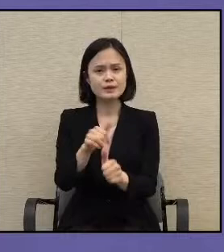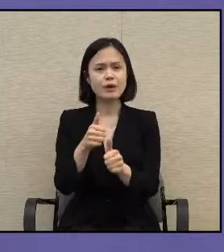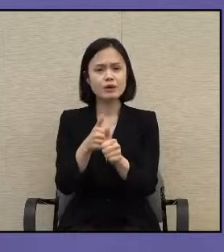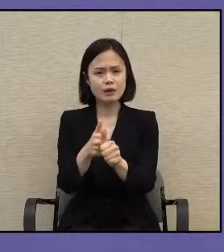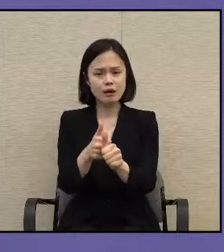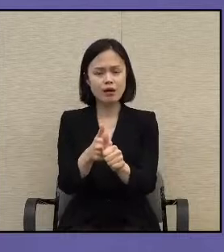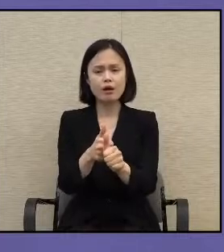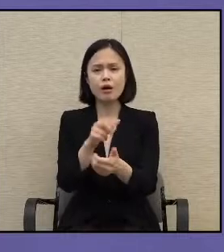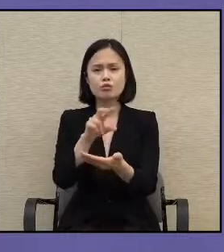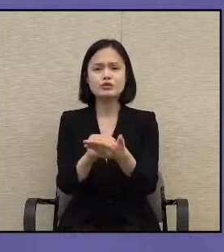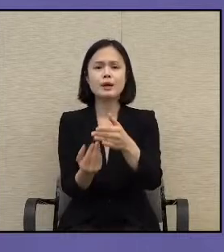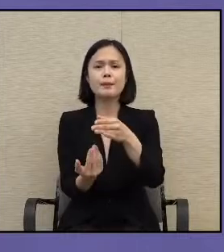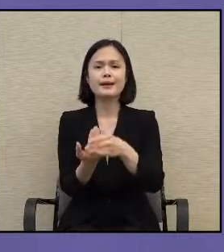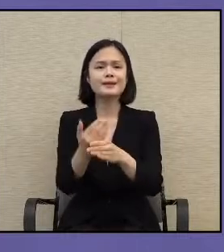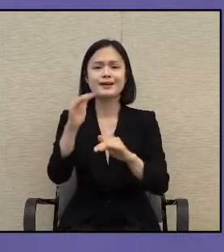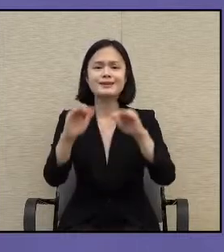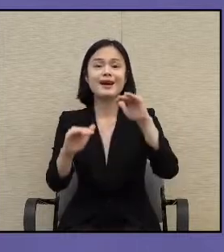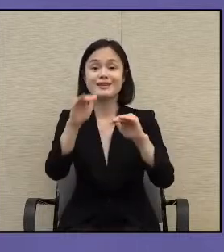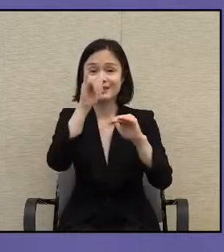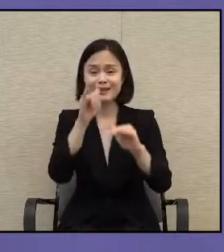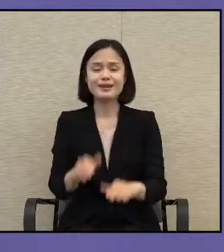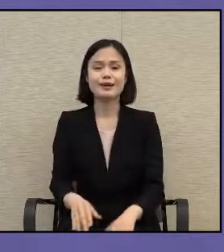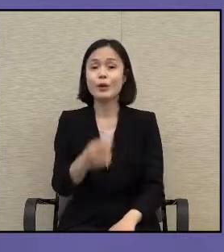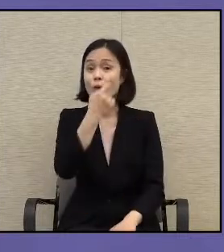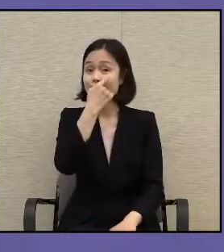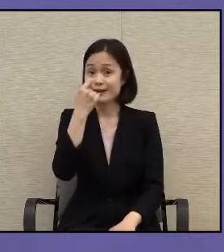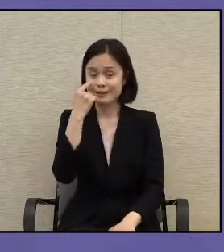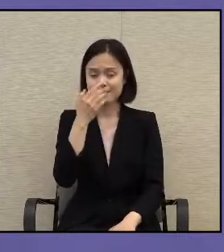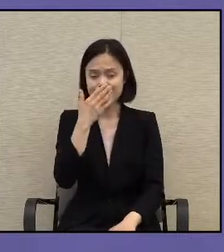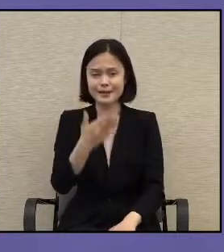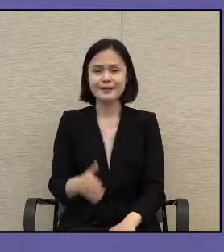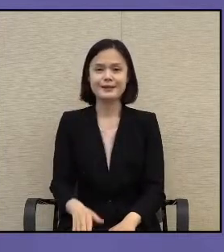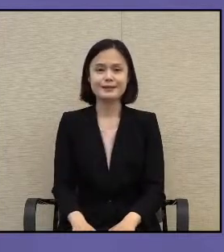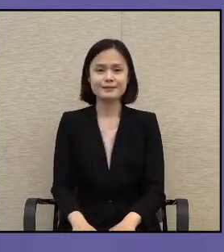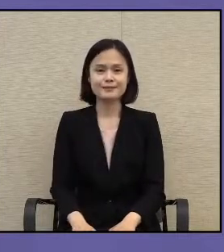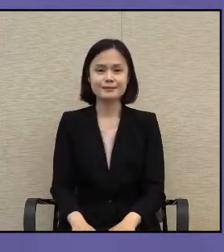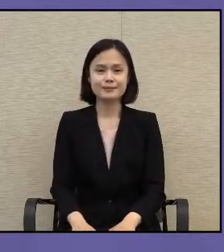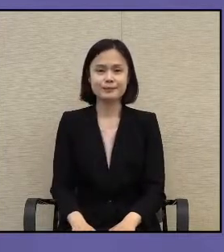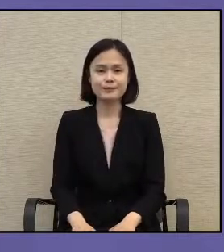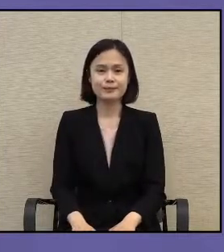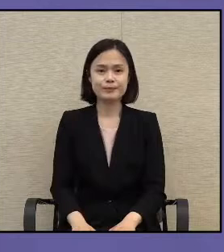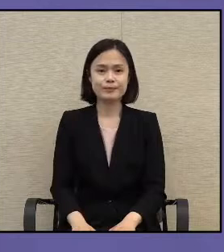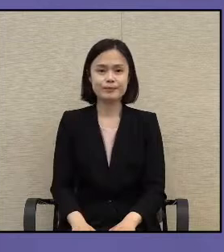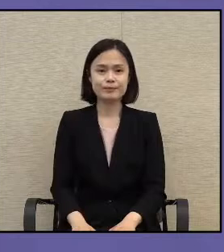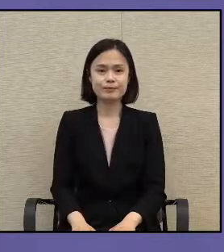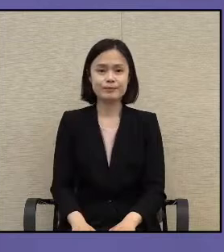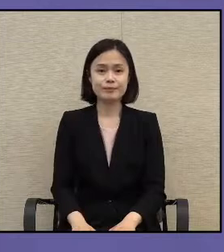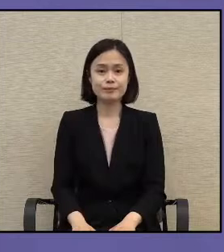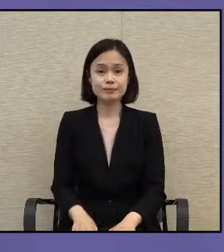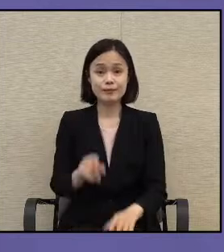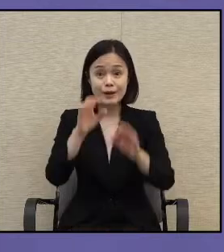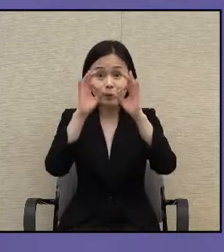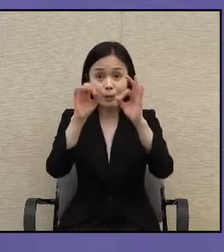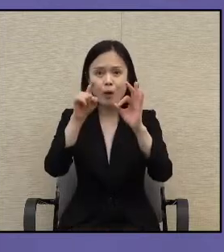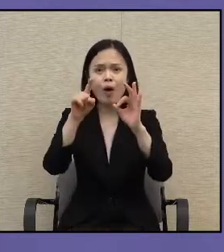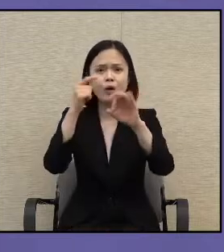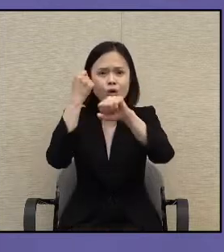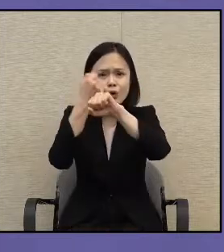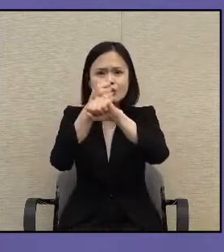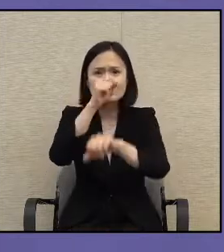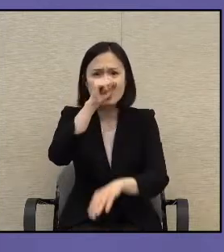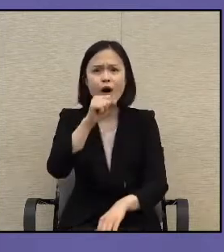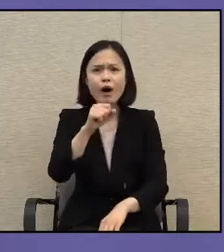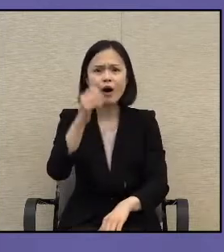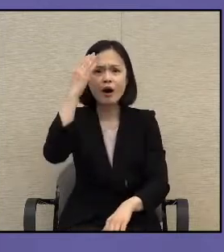것들을 이제 확인을 할 수가 있고, 저는 이제 이런 연구들이 좀 우리나라에서도 꼭 필요하다고 생각을